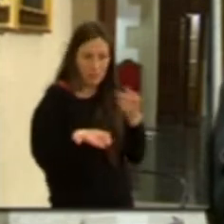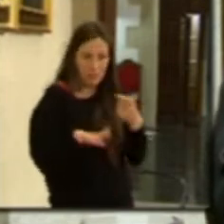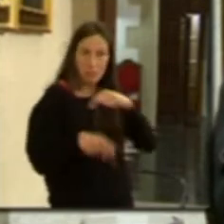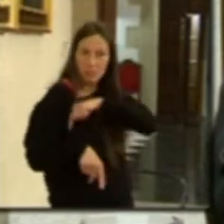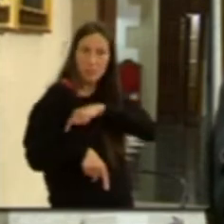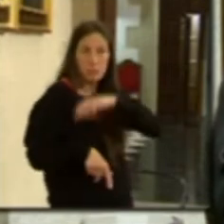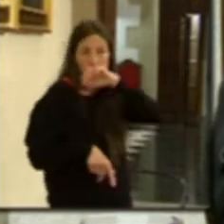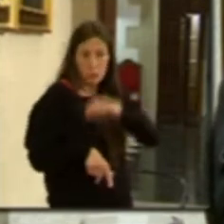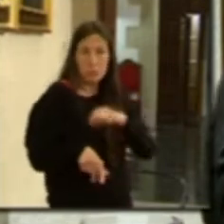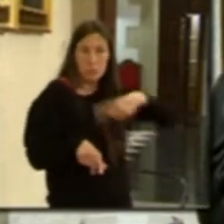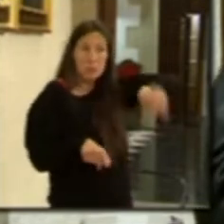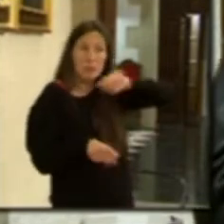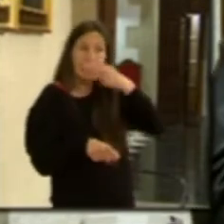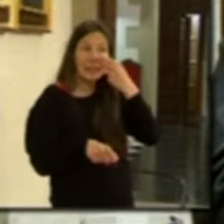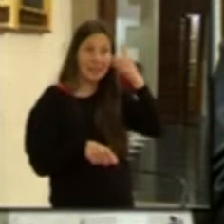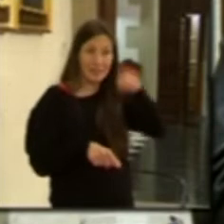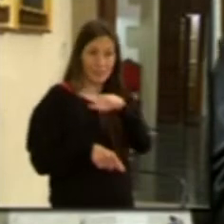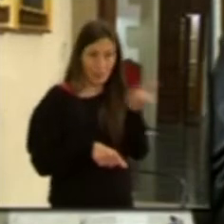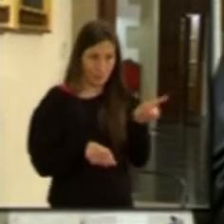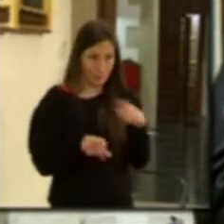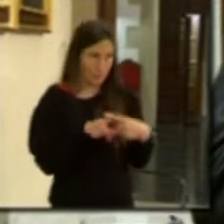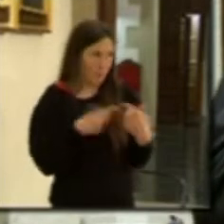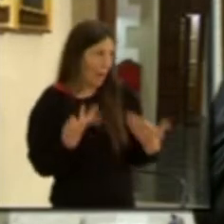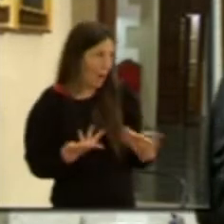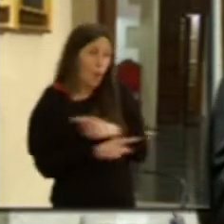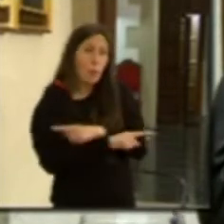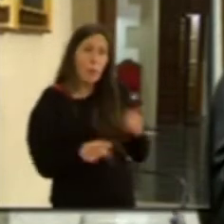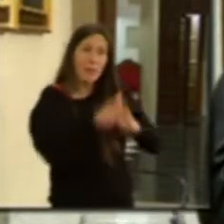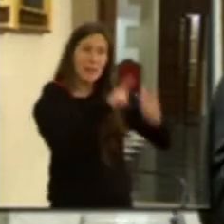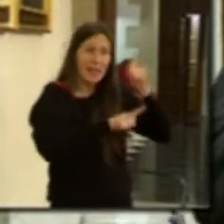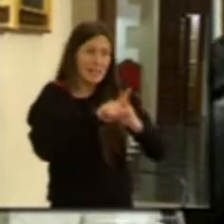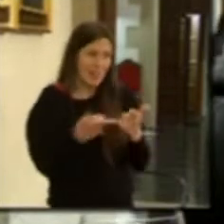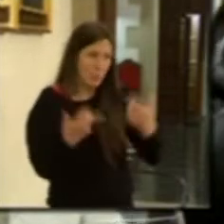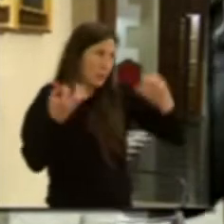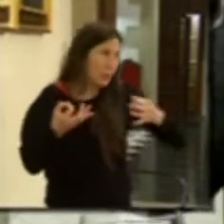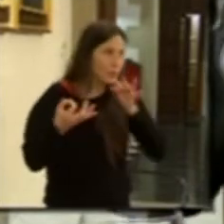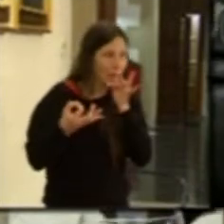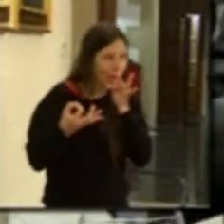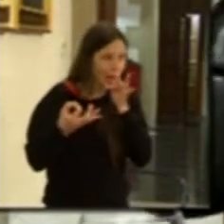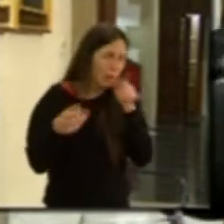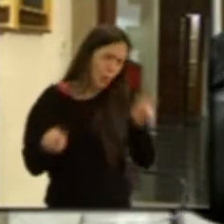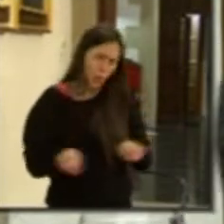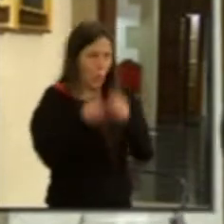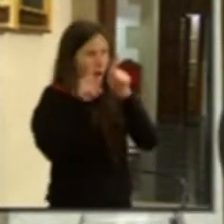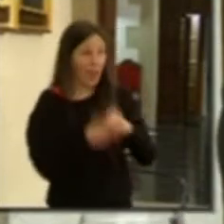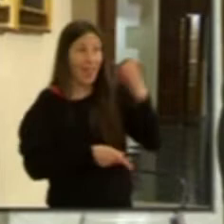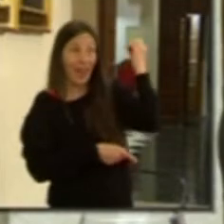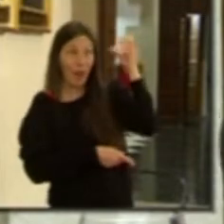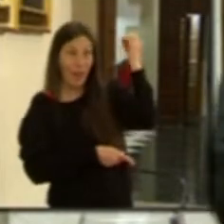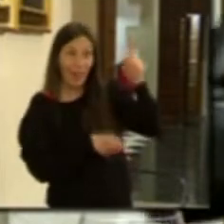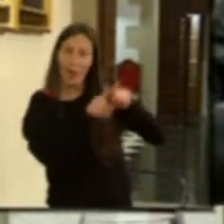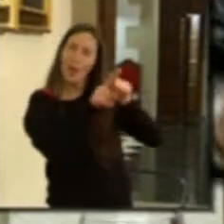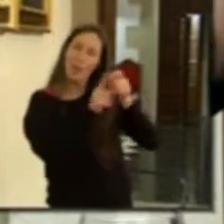us pot interessar. I com que no podem viatjar, perquè no ens deixen i perquè no és segur, viatjarem a través d'aquesta presentació en